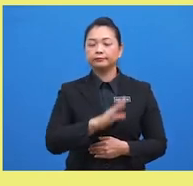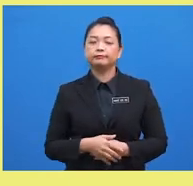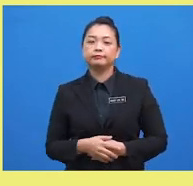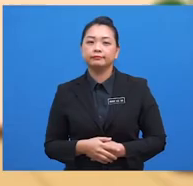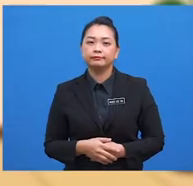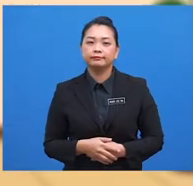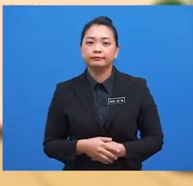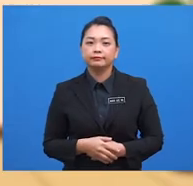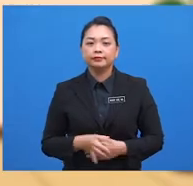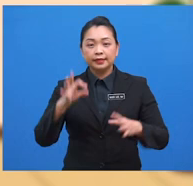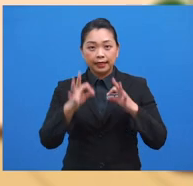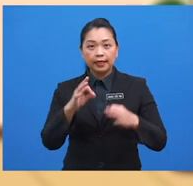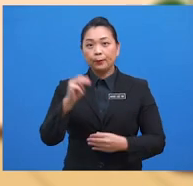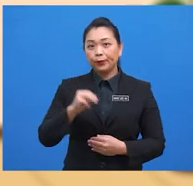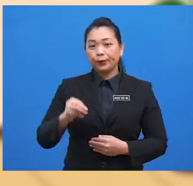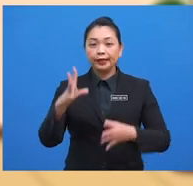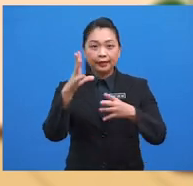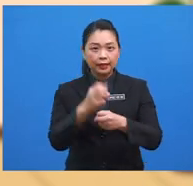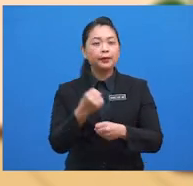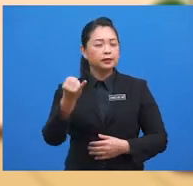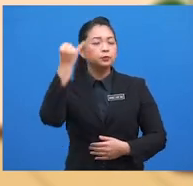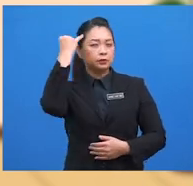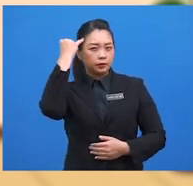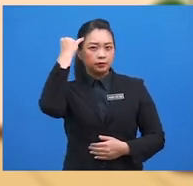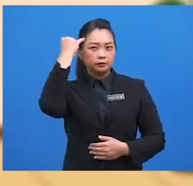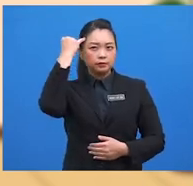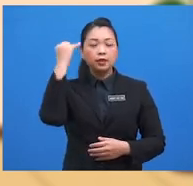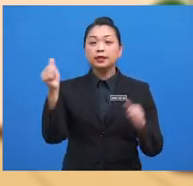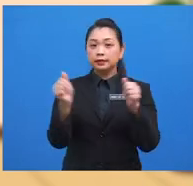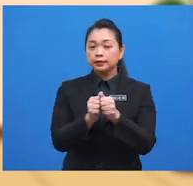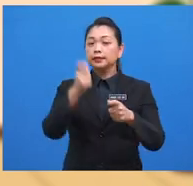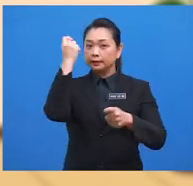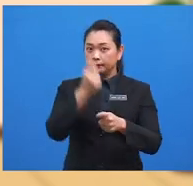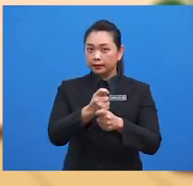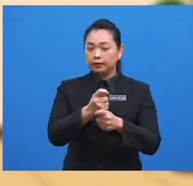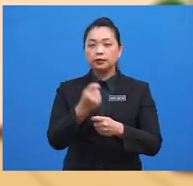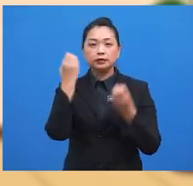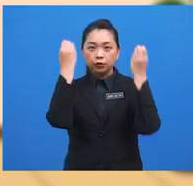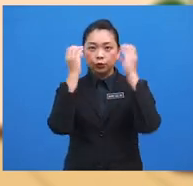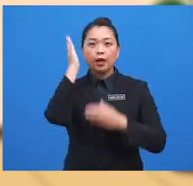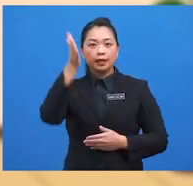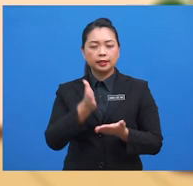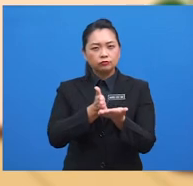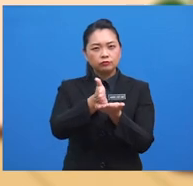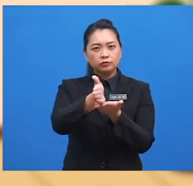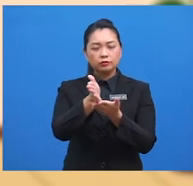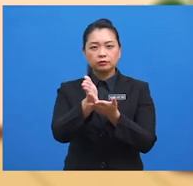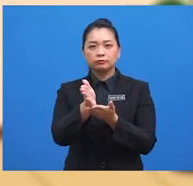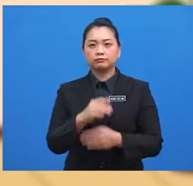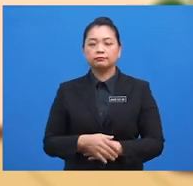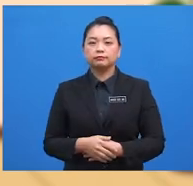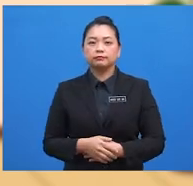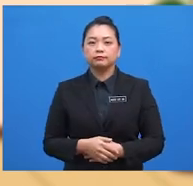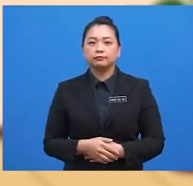5. Kalau murid-murid dapat imbas kembali dengan tepat, cikgu akan terus ke topik hari